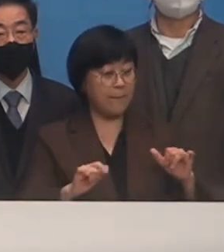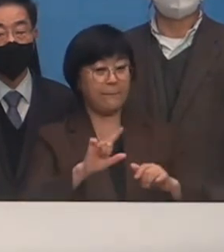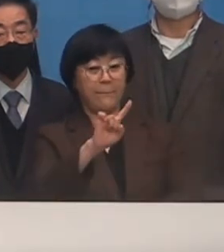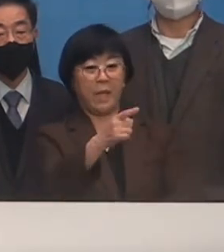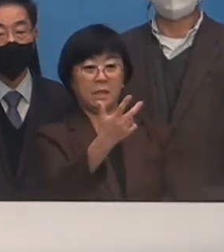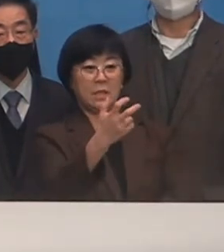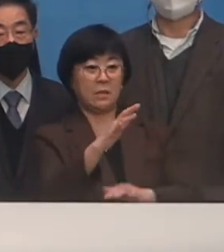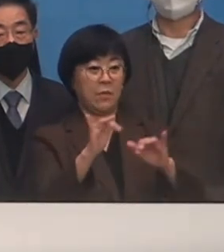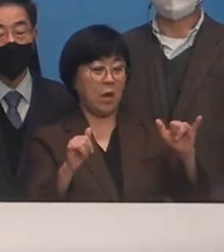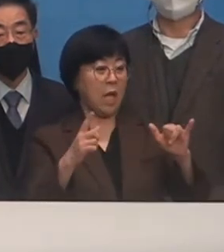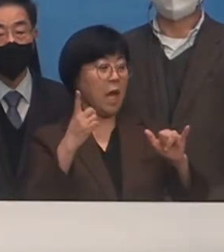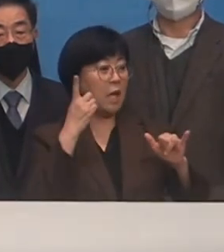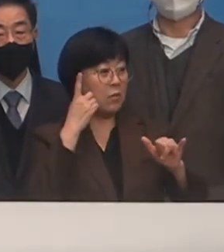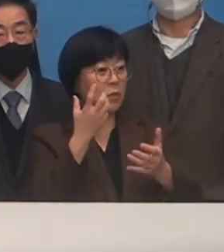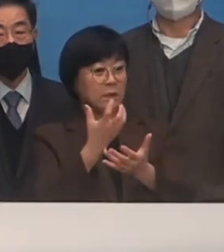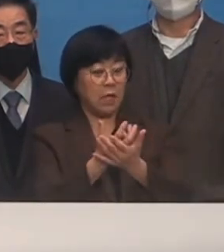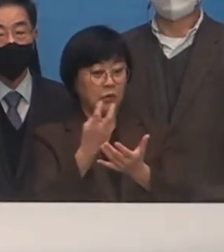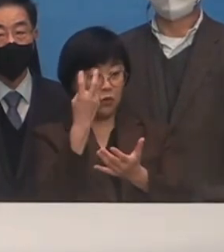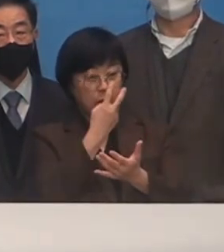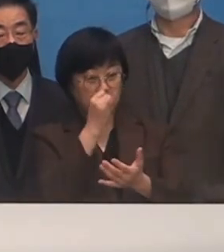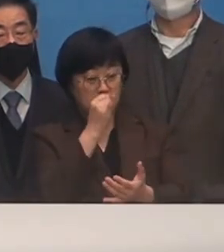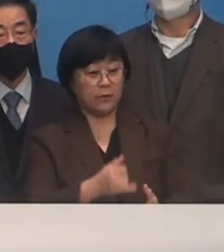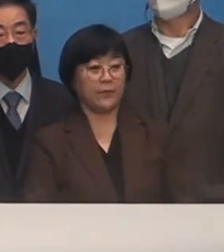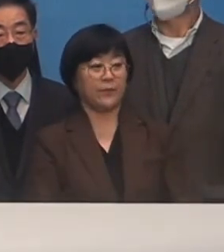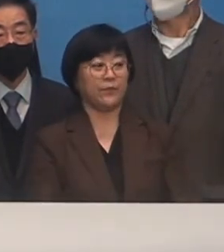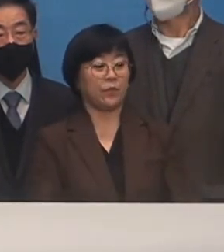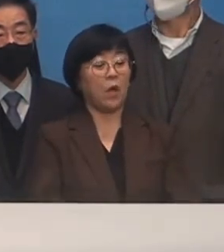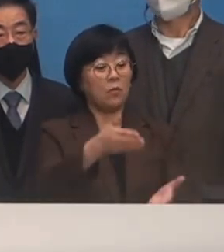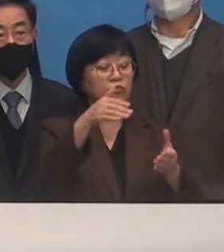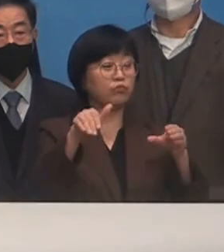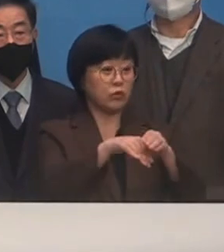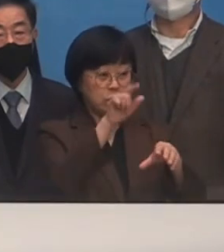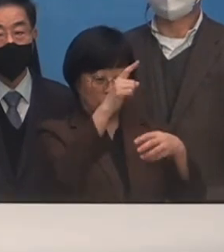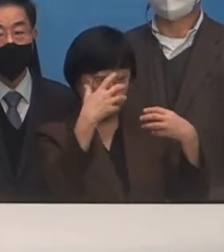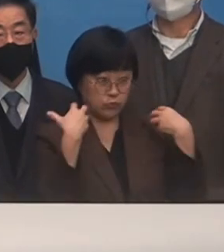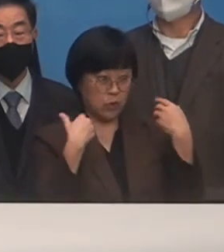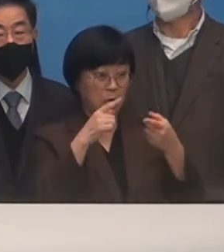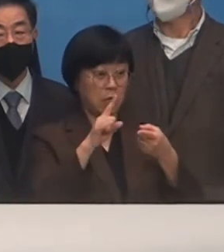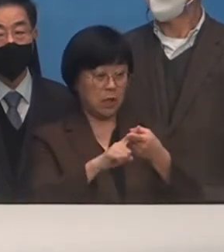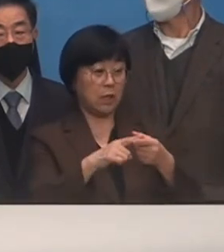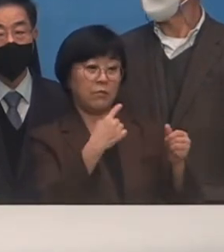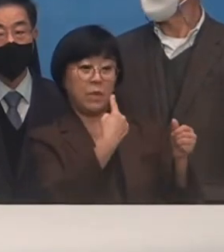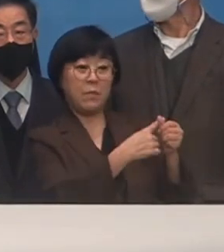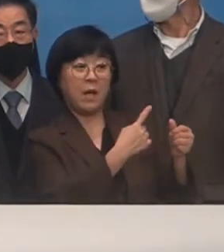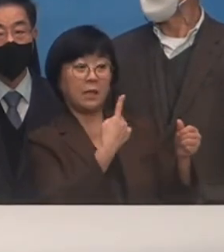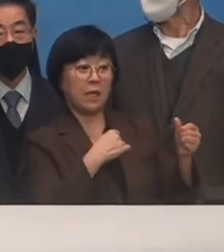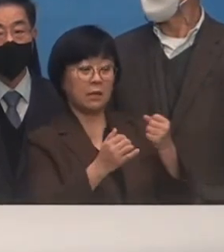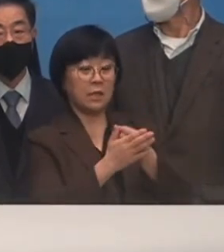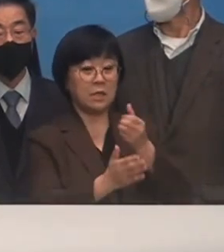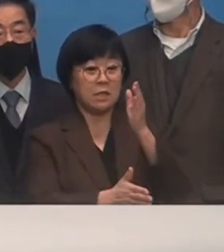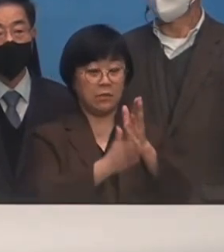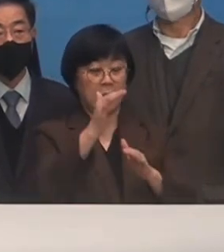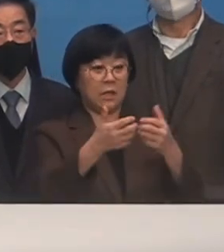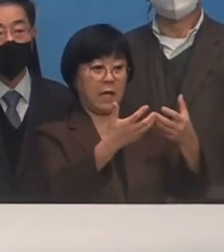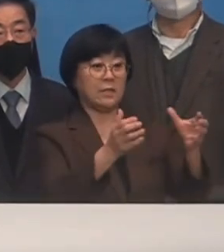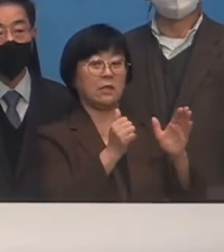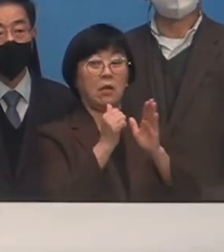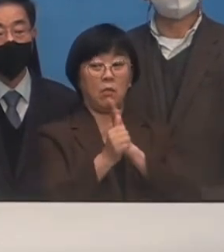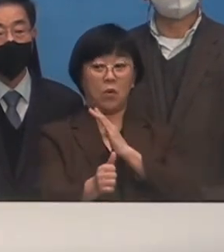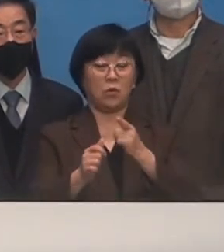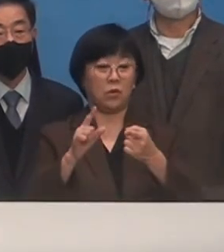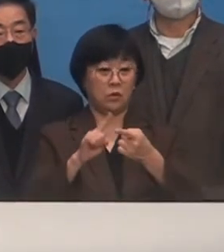170여 명의 통신 자료를 조회했습니다. 문재인 정권의 실정에 대해 비판하던 시민단체